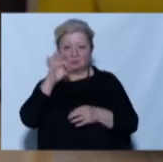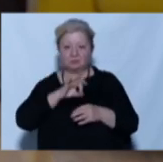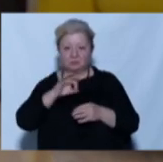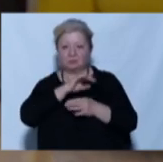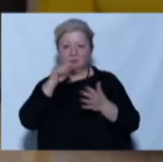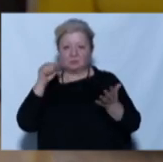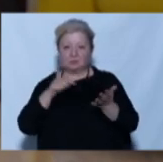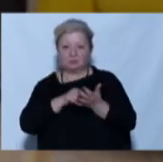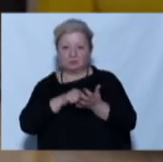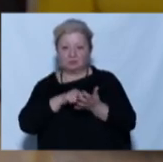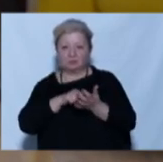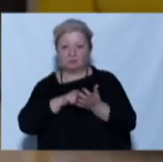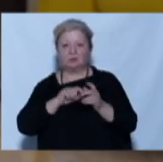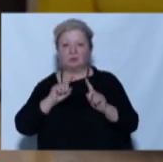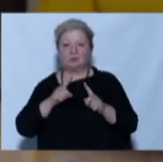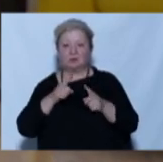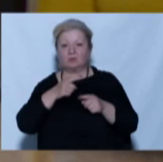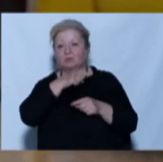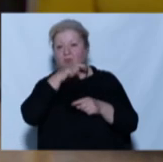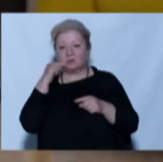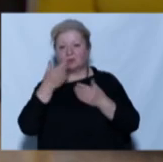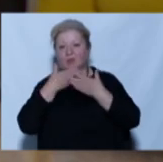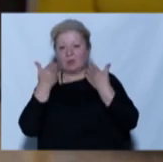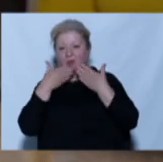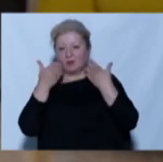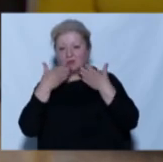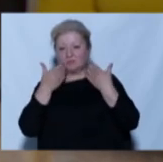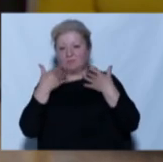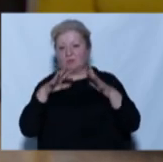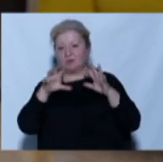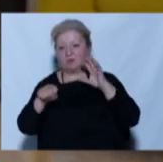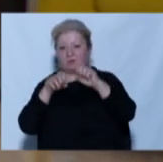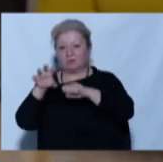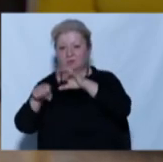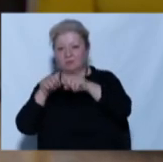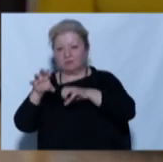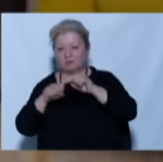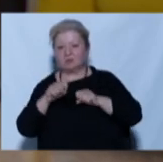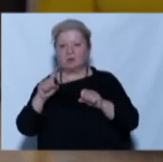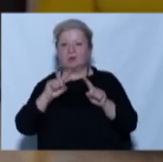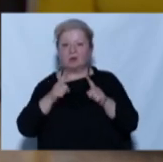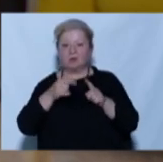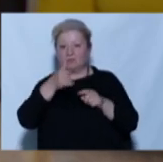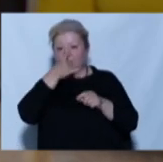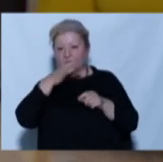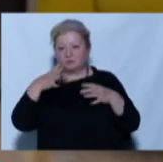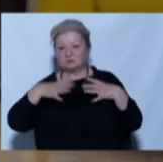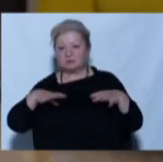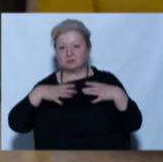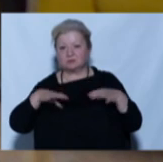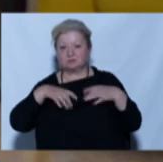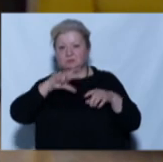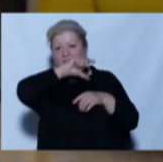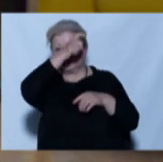რუსეთს ჩრდილო და სამხრეთ კავკასიის დაპყრობა და რატო ვერ მოახერხეს კავკასიის სახელმწიფოებმა ერთიანი ძალით